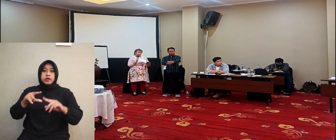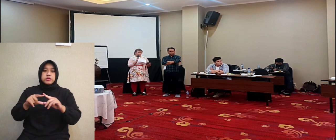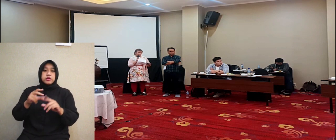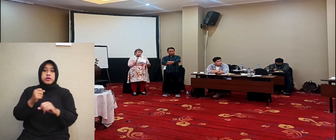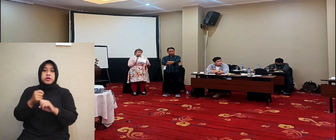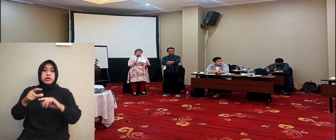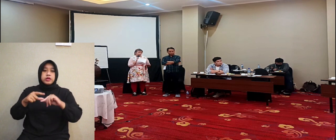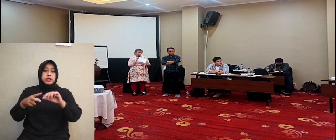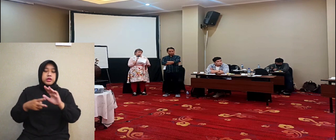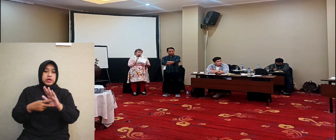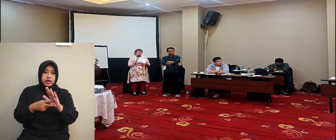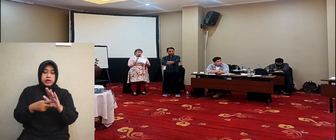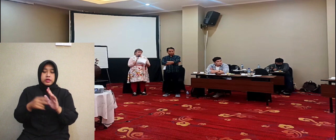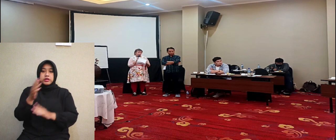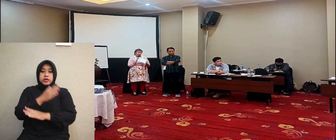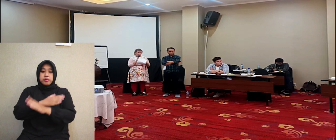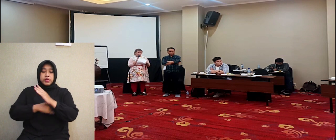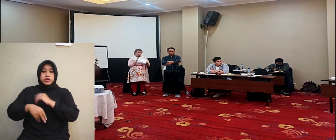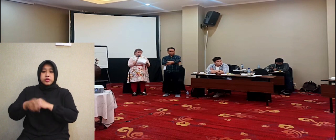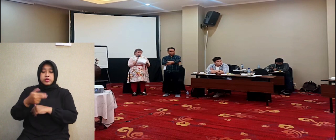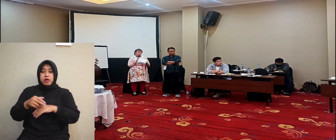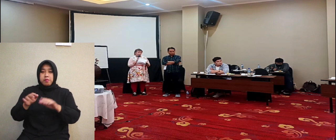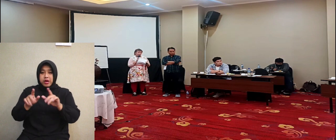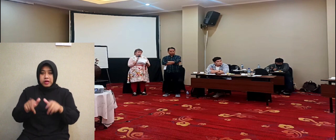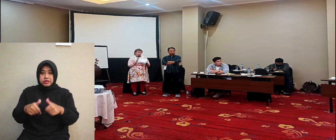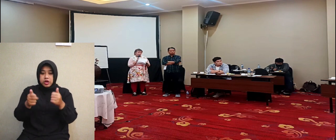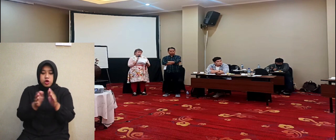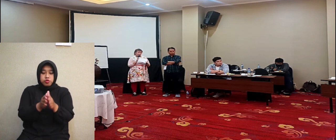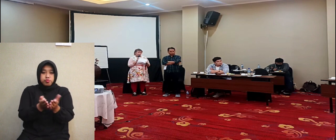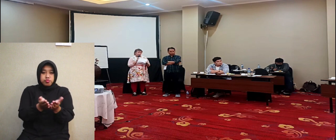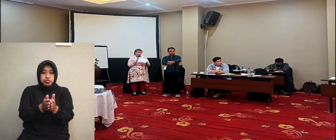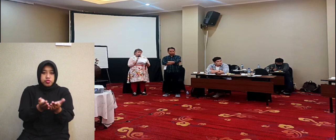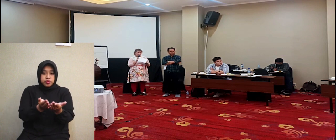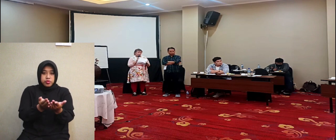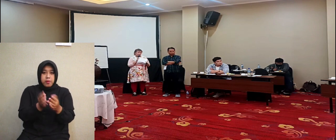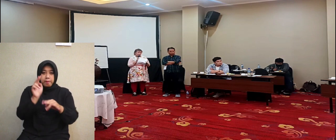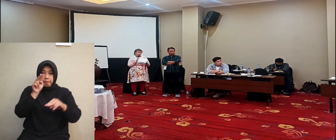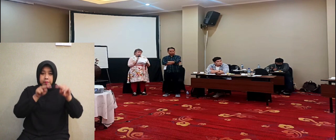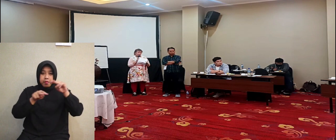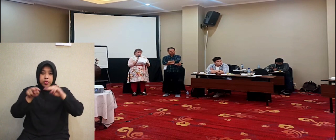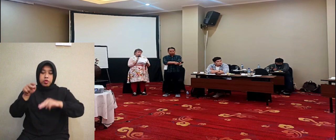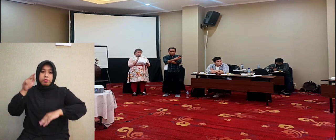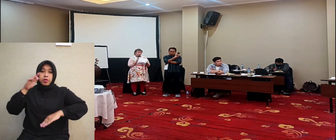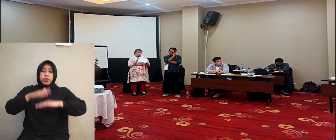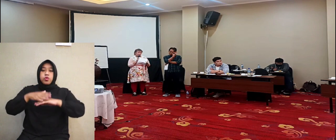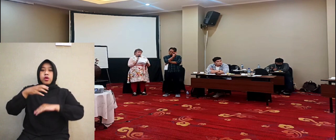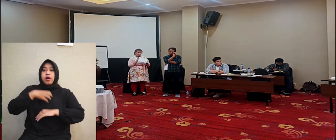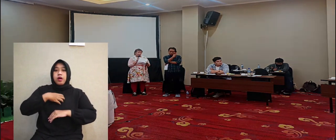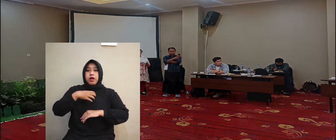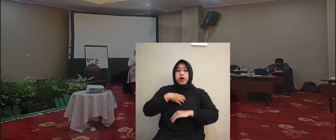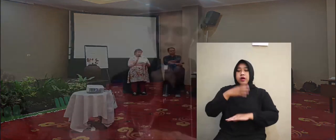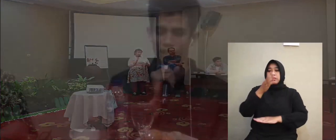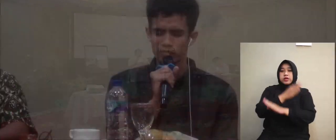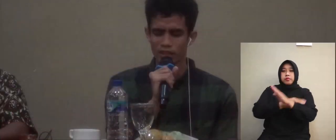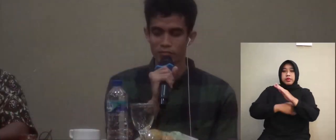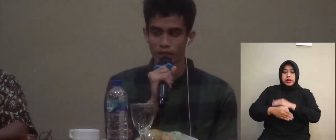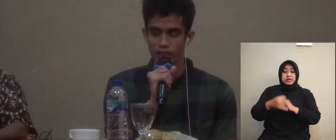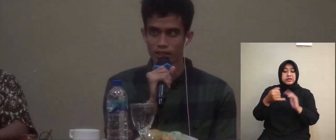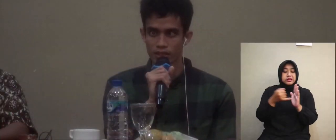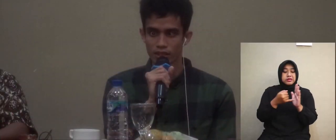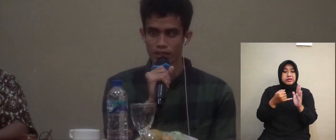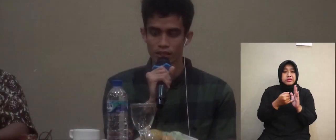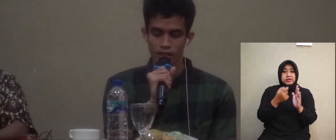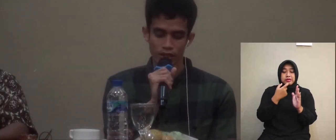yang menghasilkan buku pemantauan pemenuhan hak disabilitas yang di dalamnya